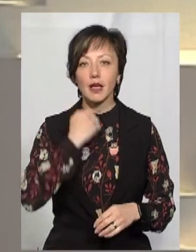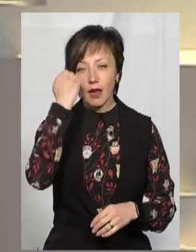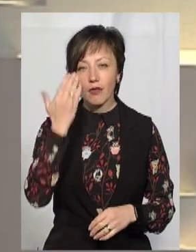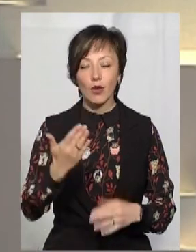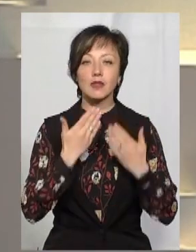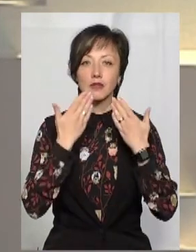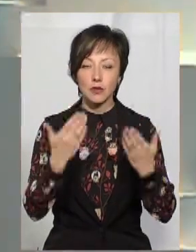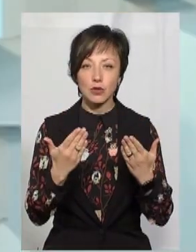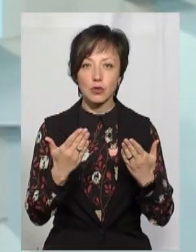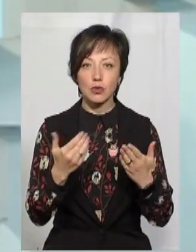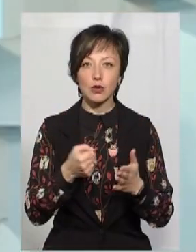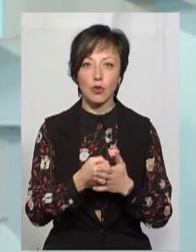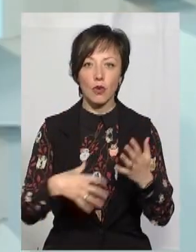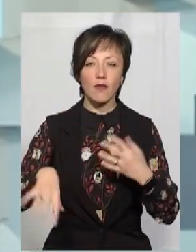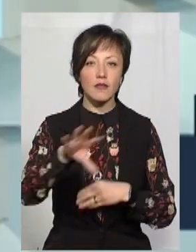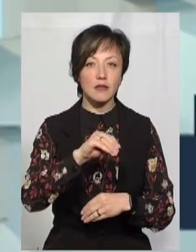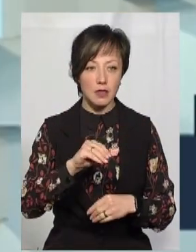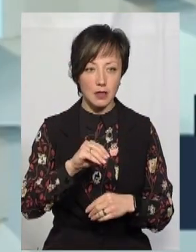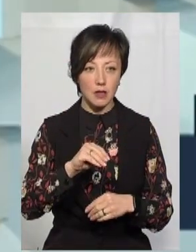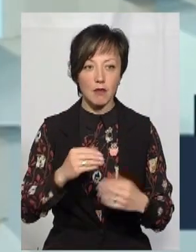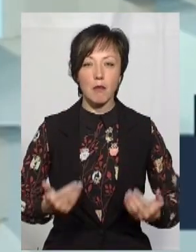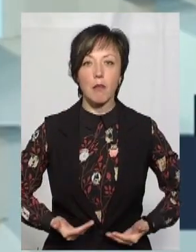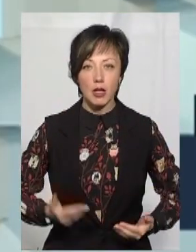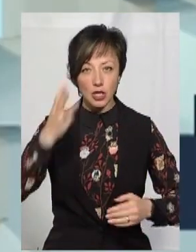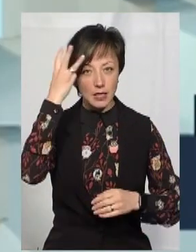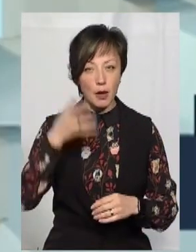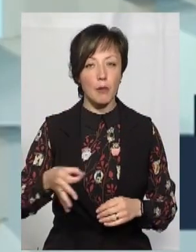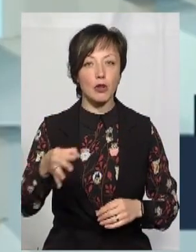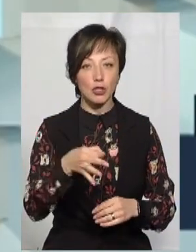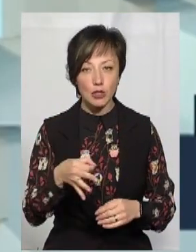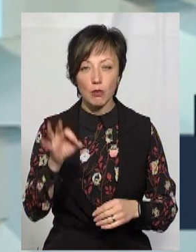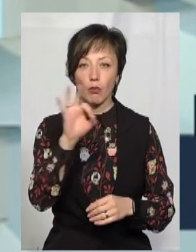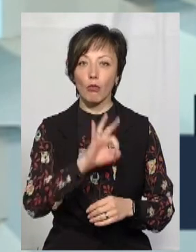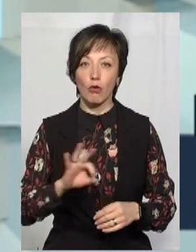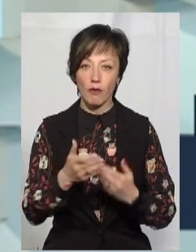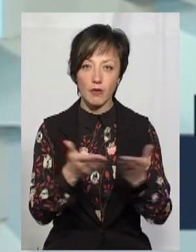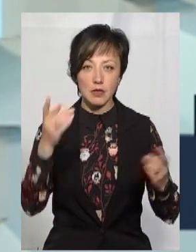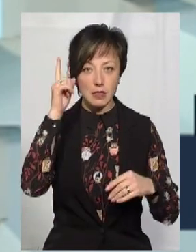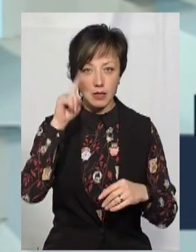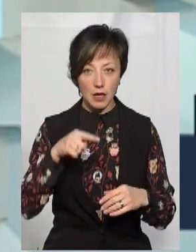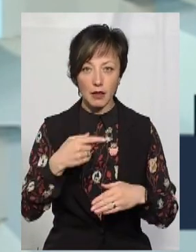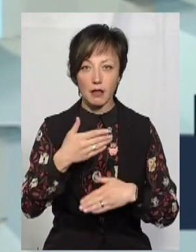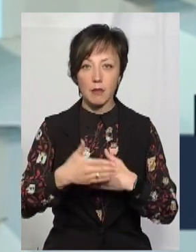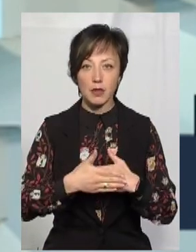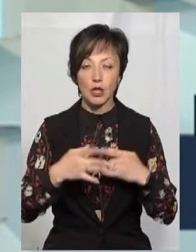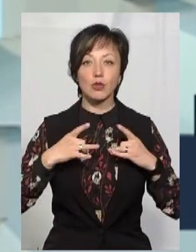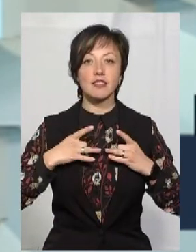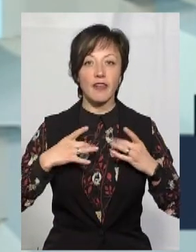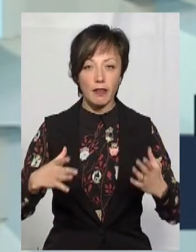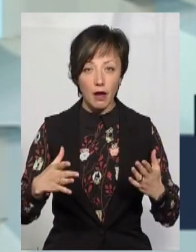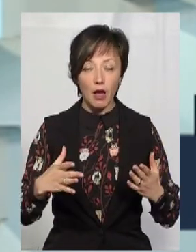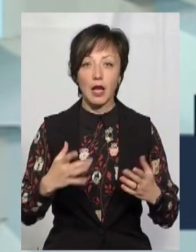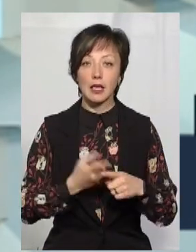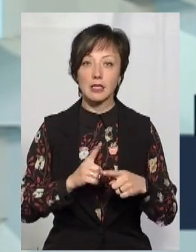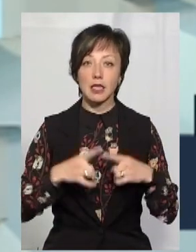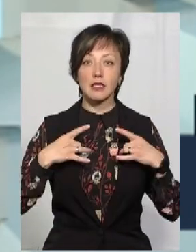ви хотіли звернутися. Так, я хочу звернутися до всіх мешканців Хмельниччини з приводу того, що, ви знаєте, наближаються чергові свята, і